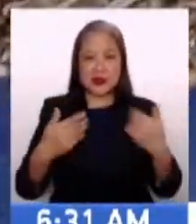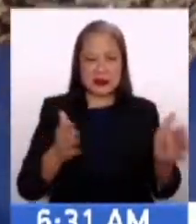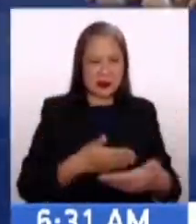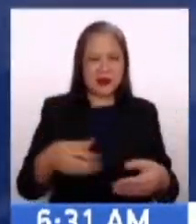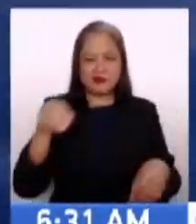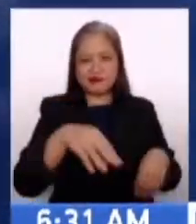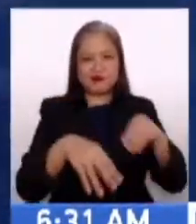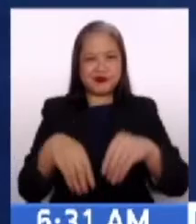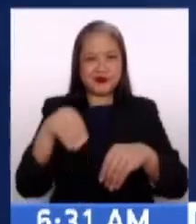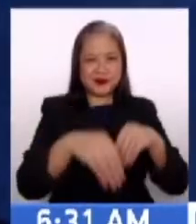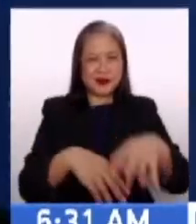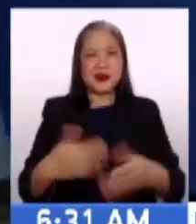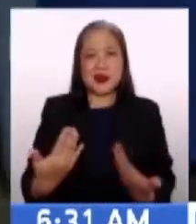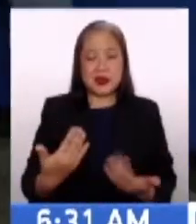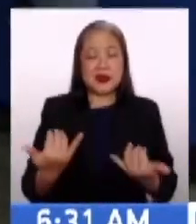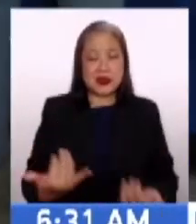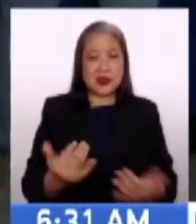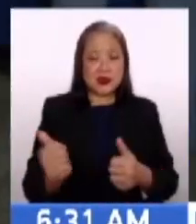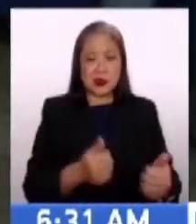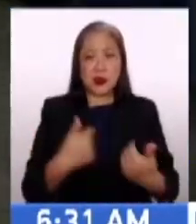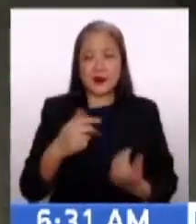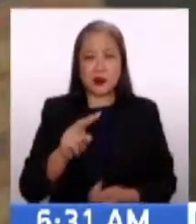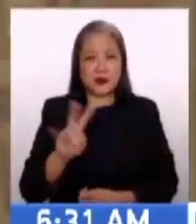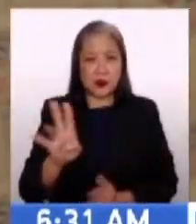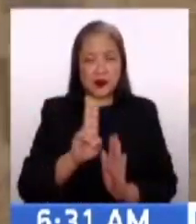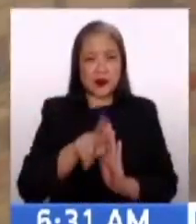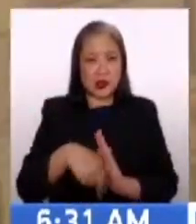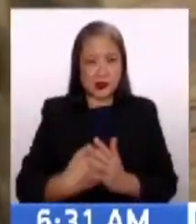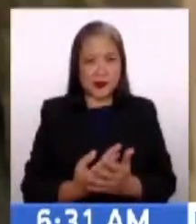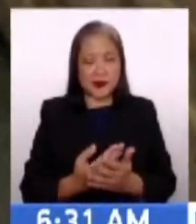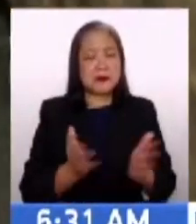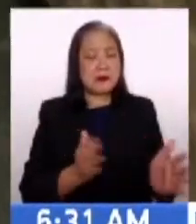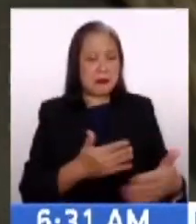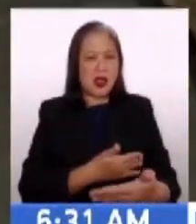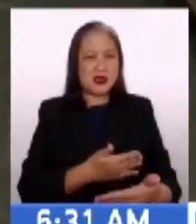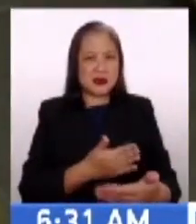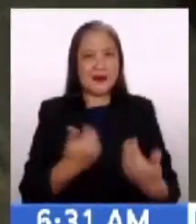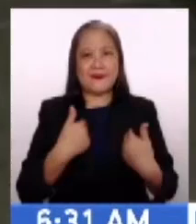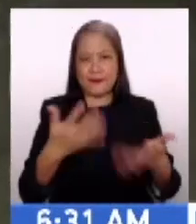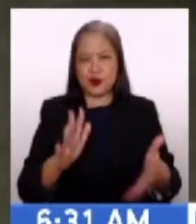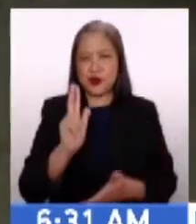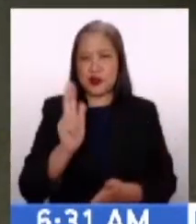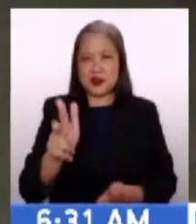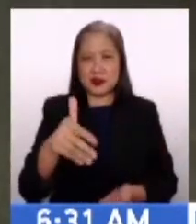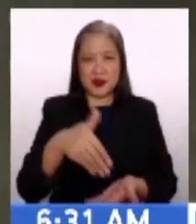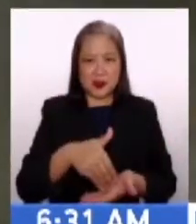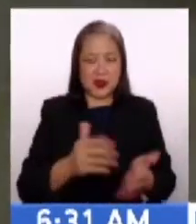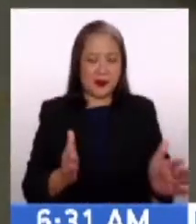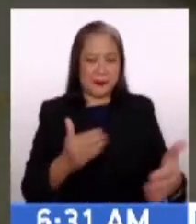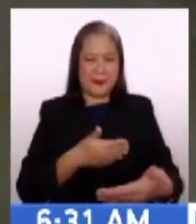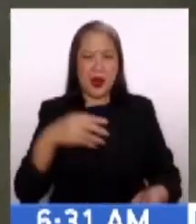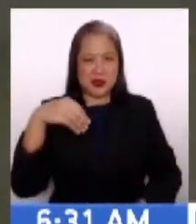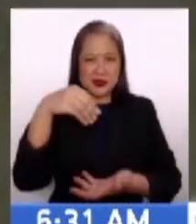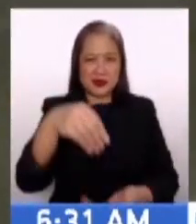ngayon as of 24 hours no, na na-repack sila na 30,000 na mga family packs. At